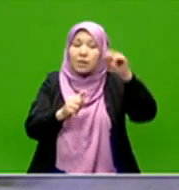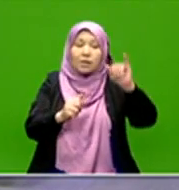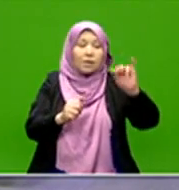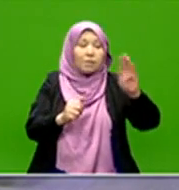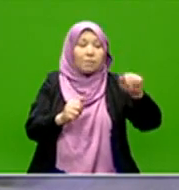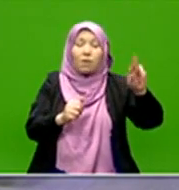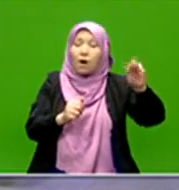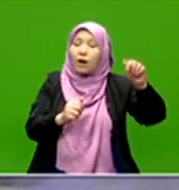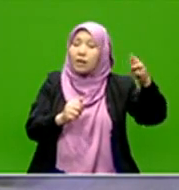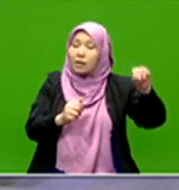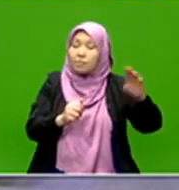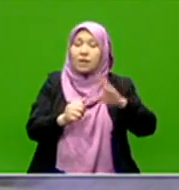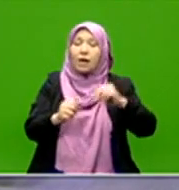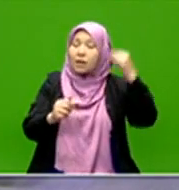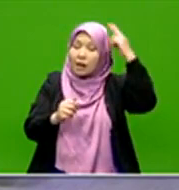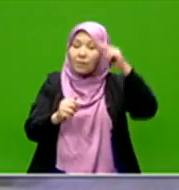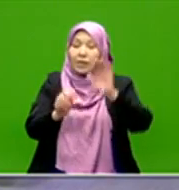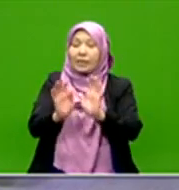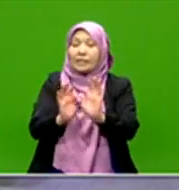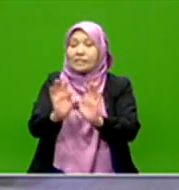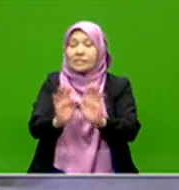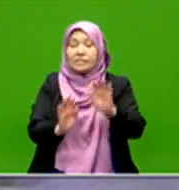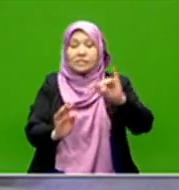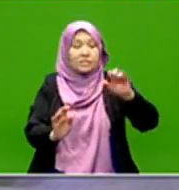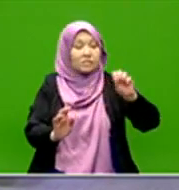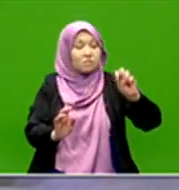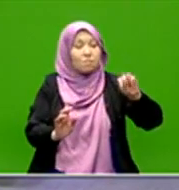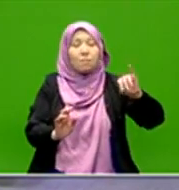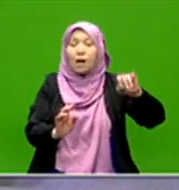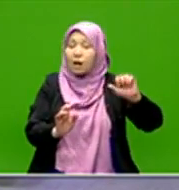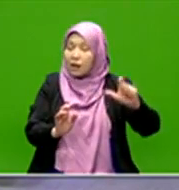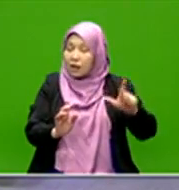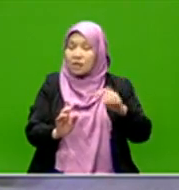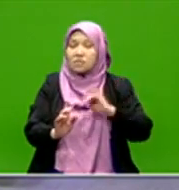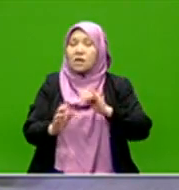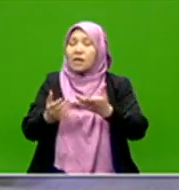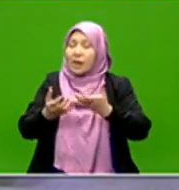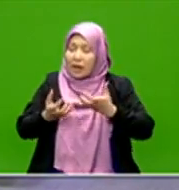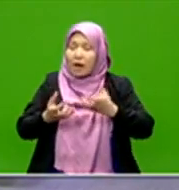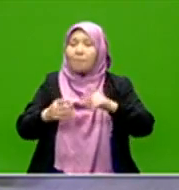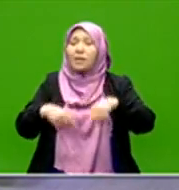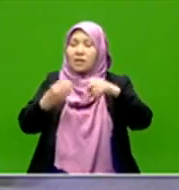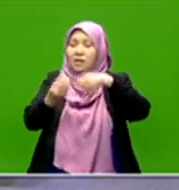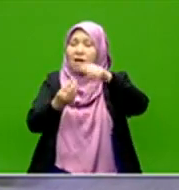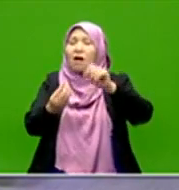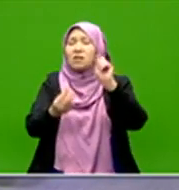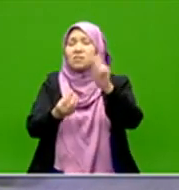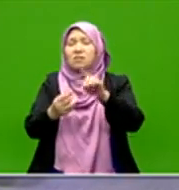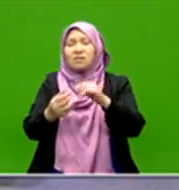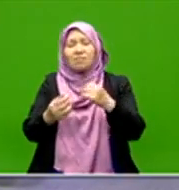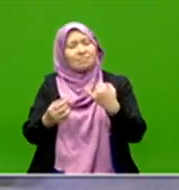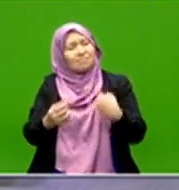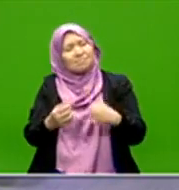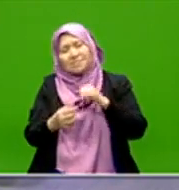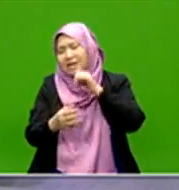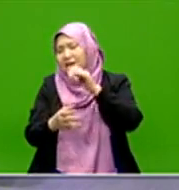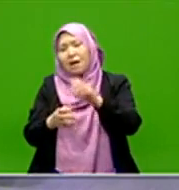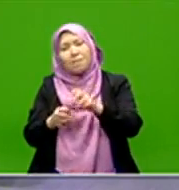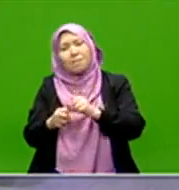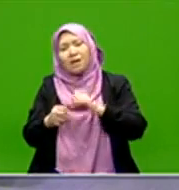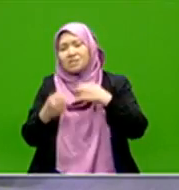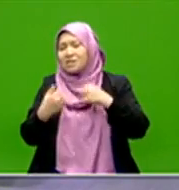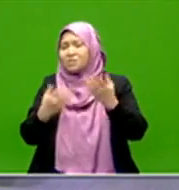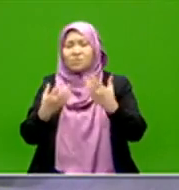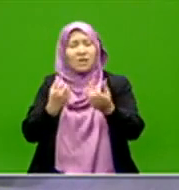Ustaz, di jannah. Di jannah. Ha, ya. Kalau dia kata saya nak pergi haji tahun ini tapi tak dapat, kan? Saya